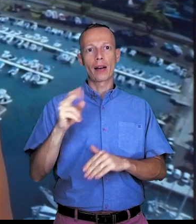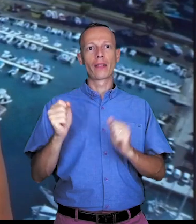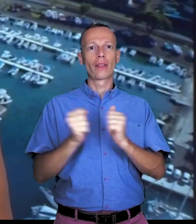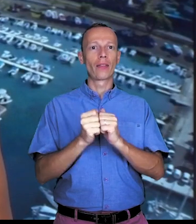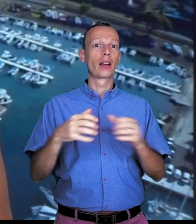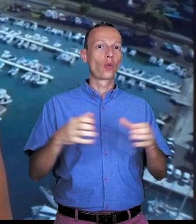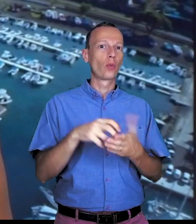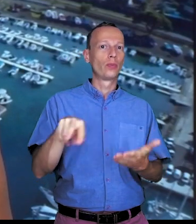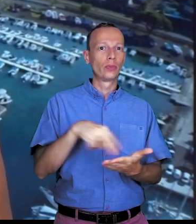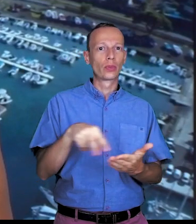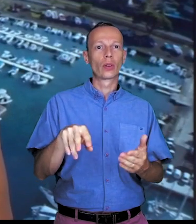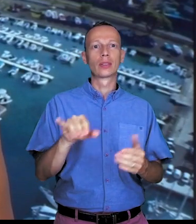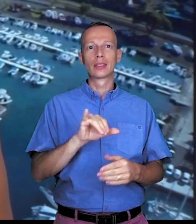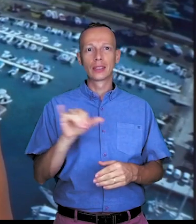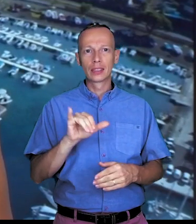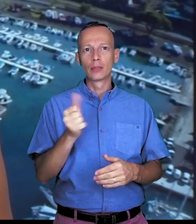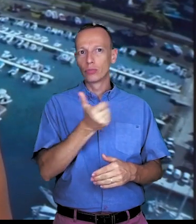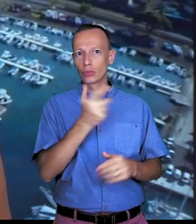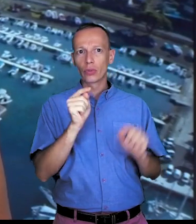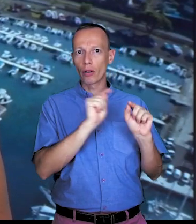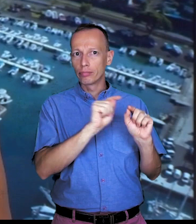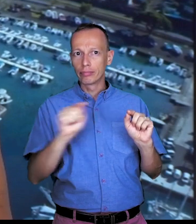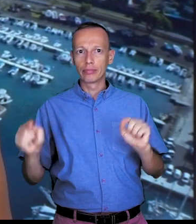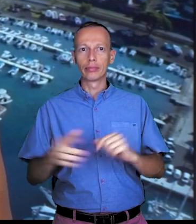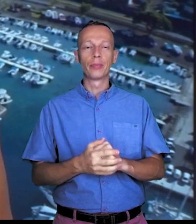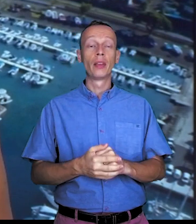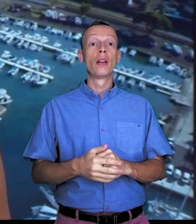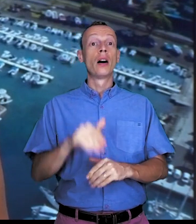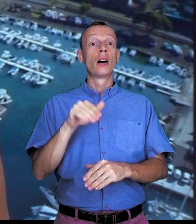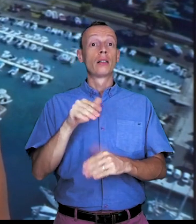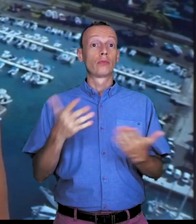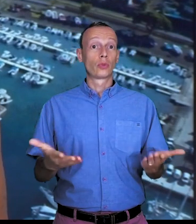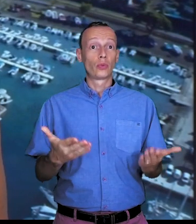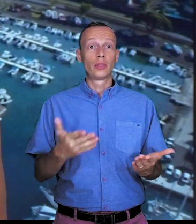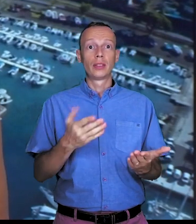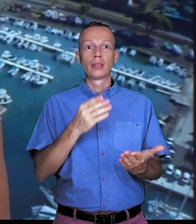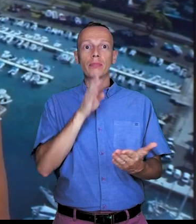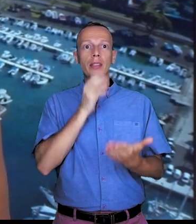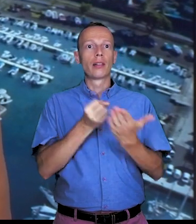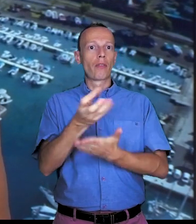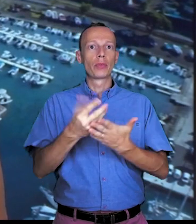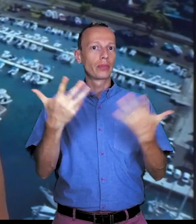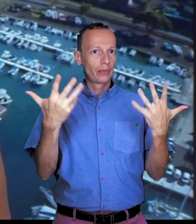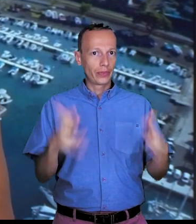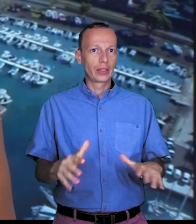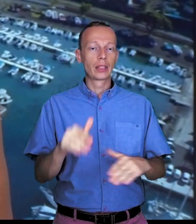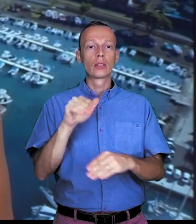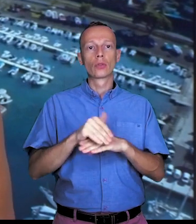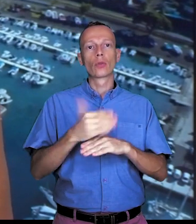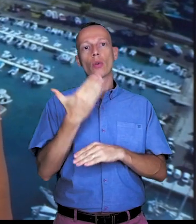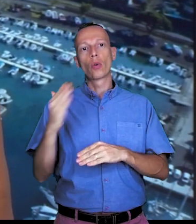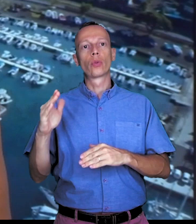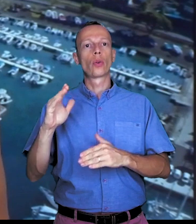Maison de la Culture avec, pour le groupe de danse aussi, Thierry Trompette. Hey, Tahiti, voilà, c'est la fin de ce point d'information. Merci de l'avoir